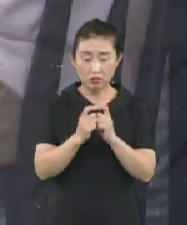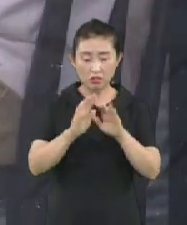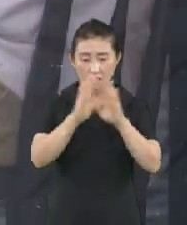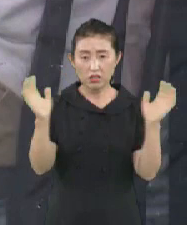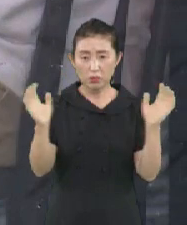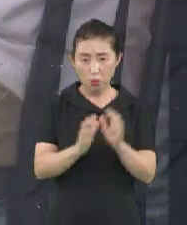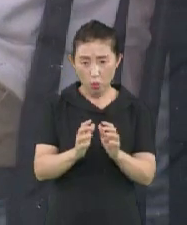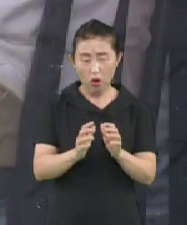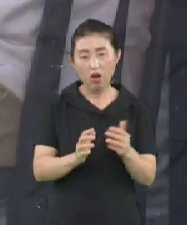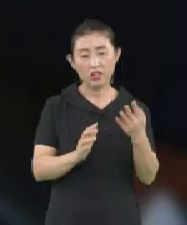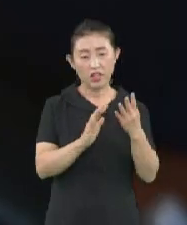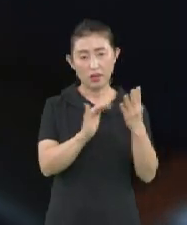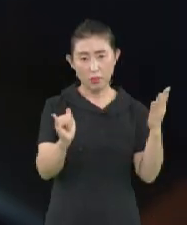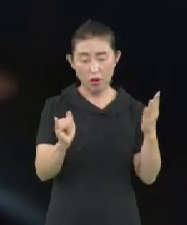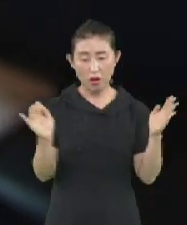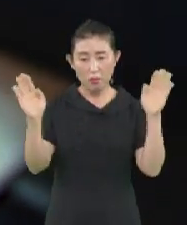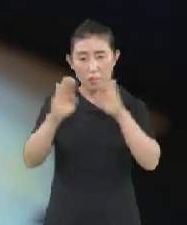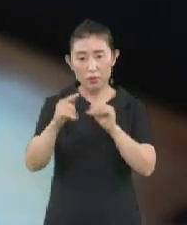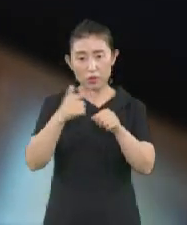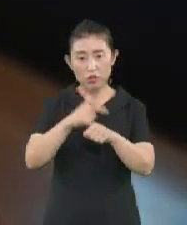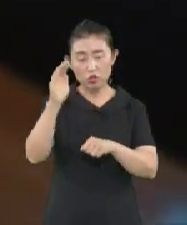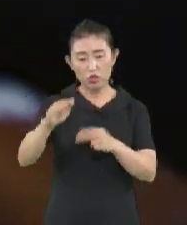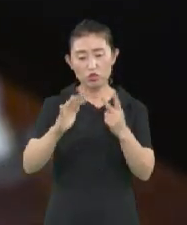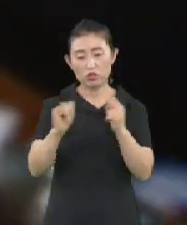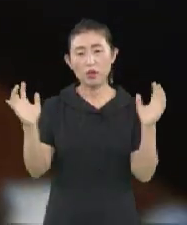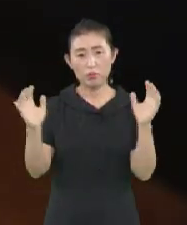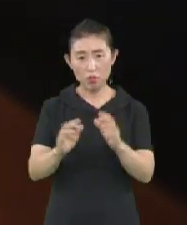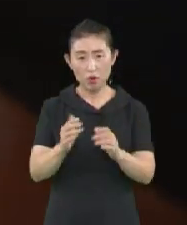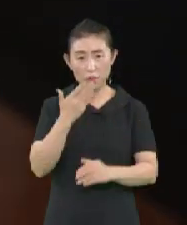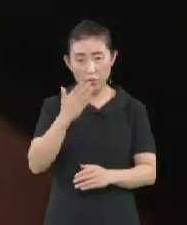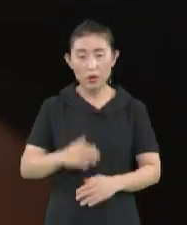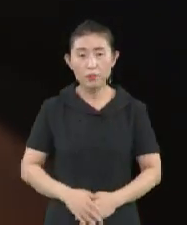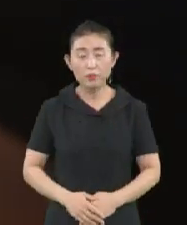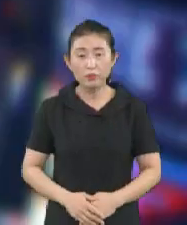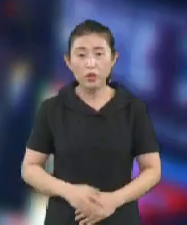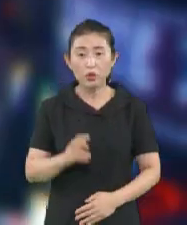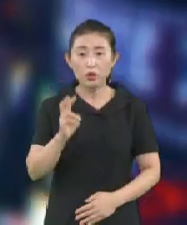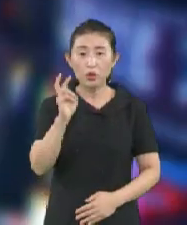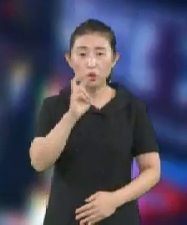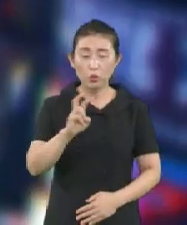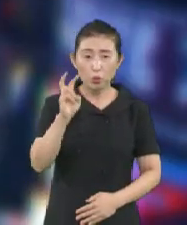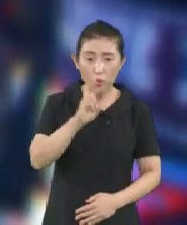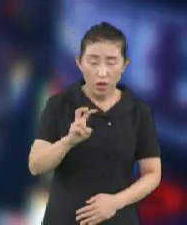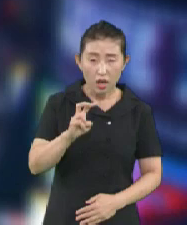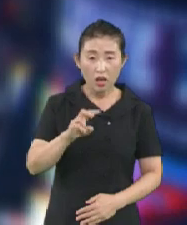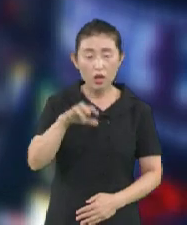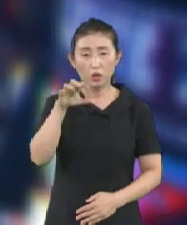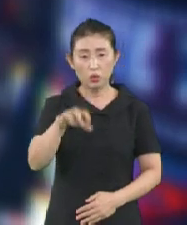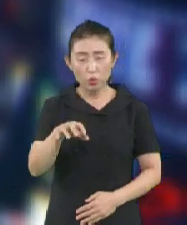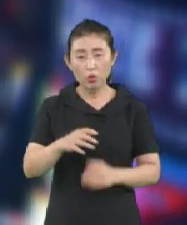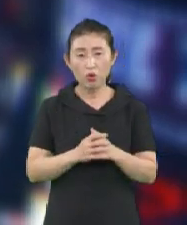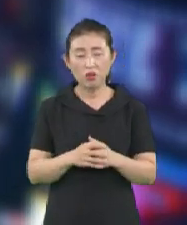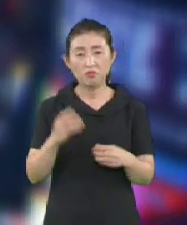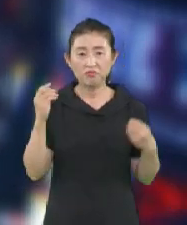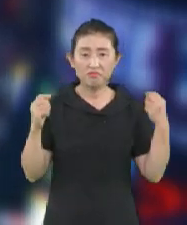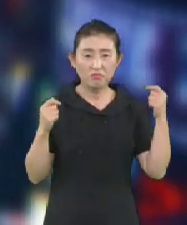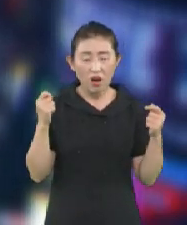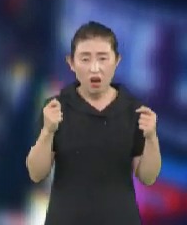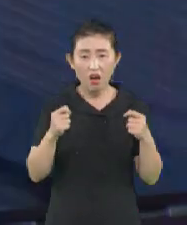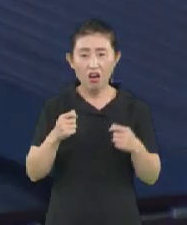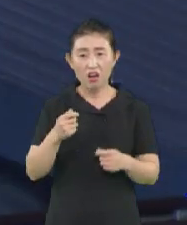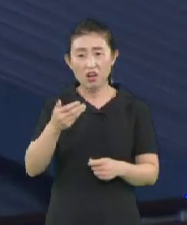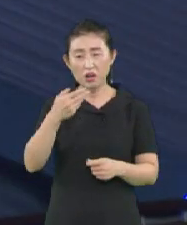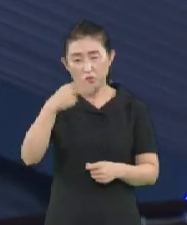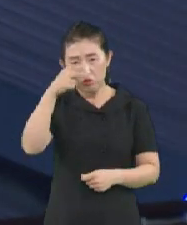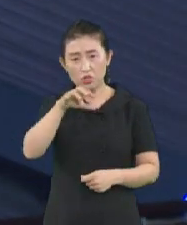제한되고 이외 시설들의 영업시간은 밤 10시까지. 노래 연습장은 유흥, 단란주점 등과 함께